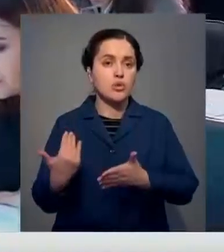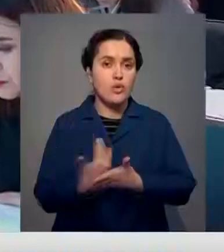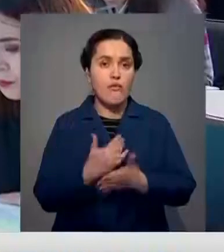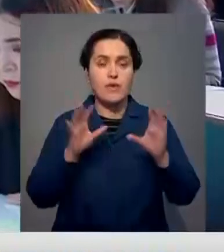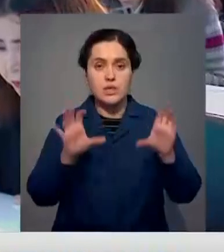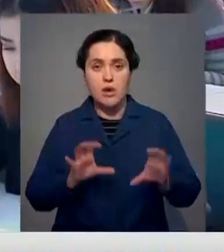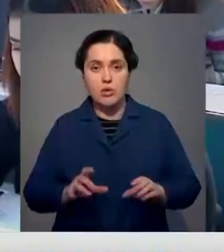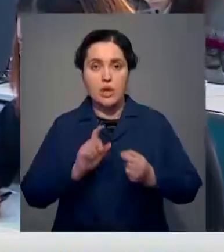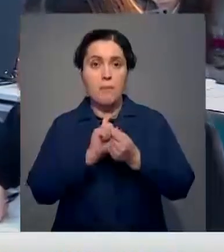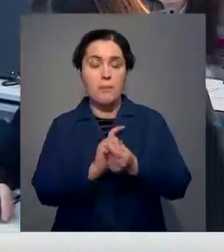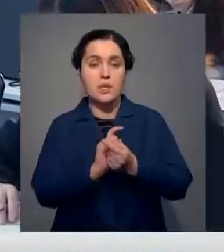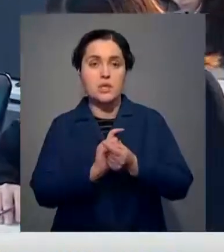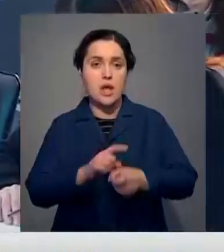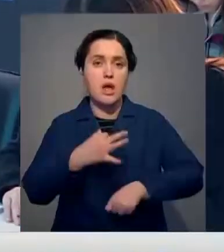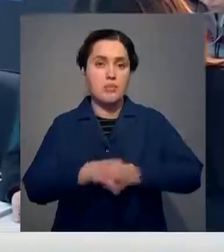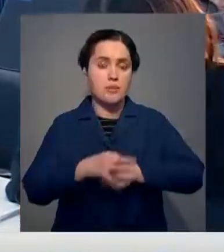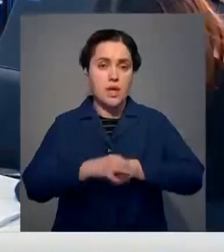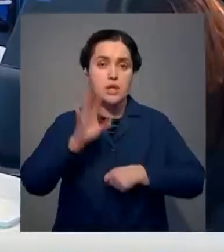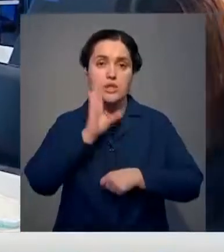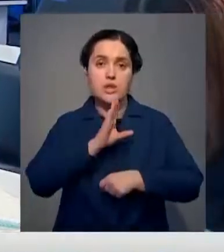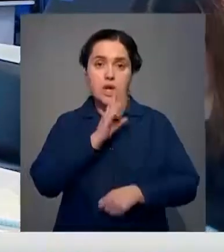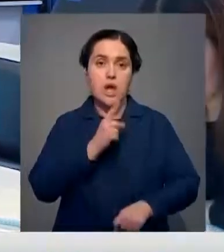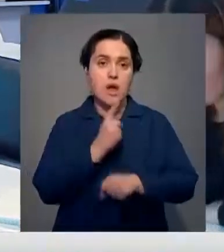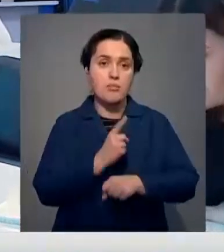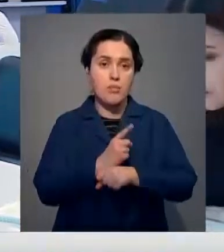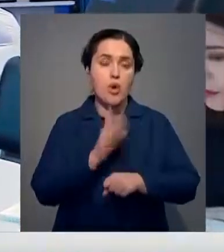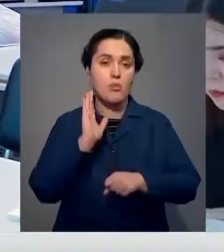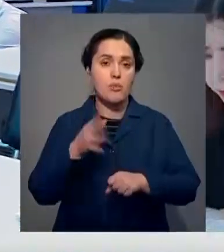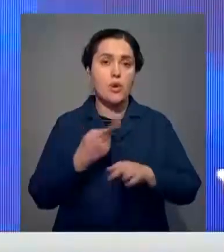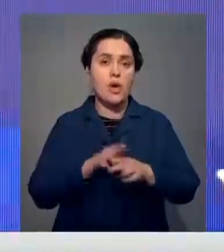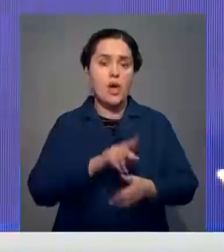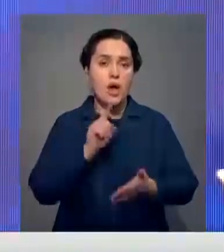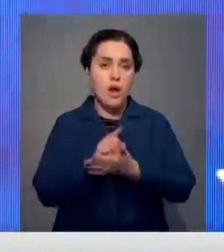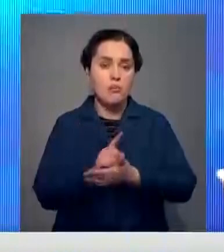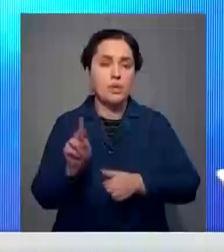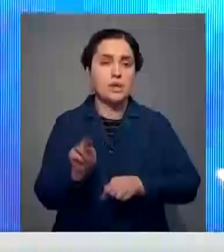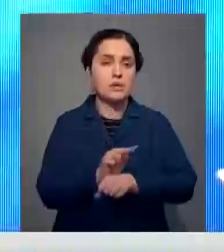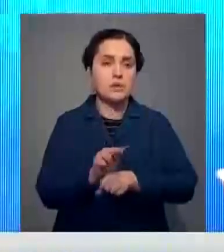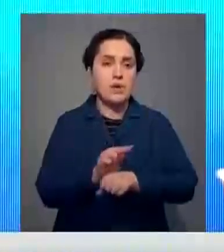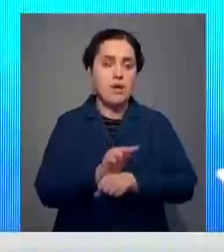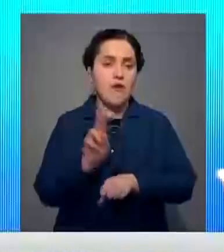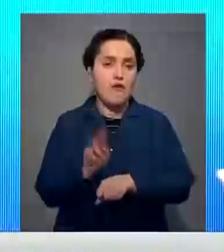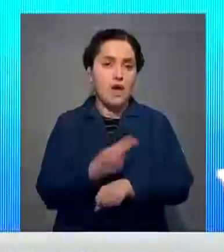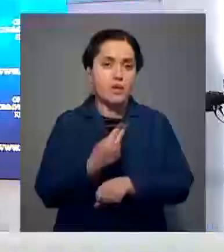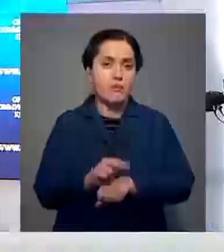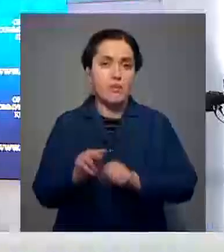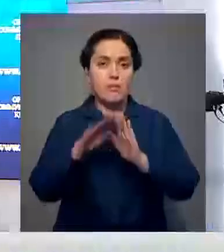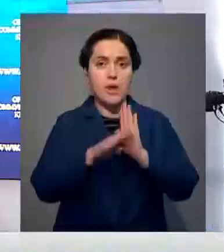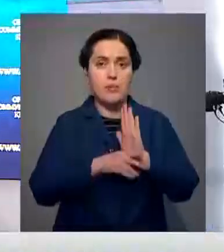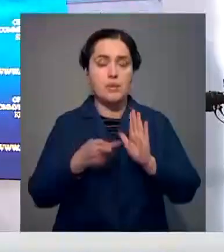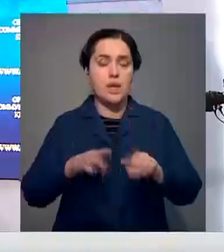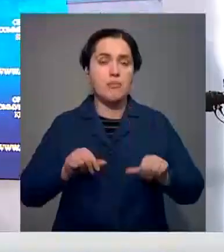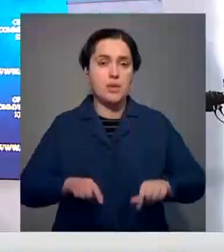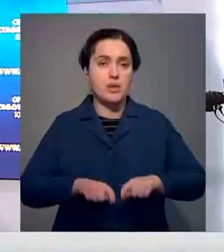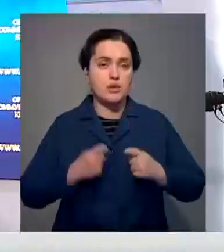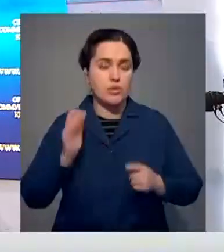разработана новая редакция закона по противодействию бытовому насилию, где предлагается внедрить метод проведения обязательной коррекционной